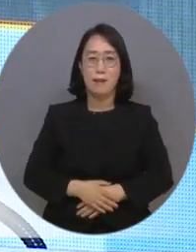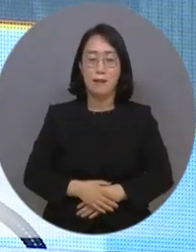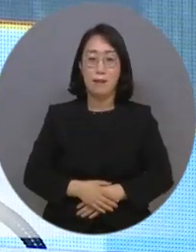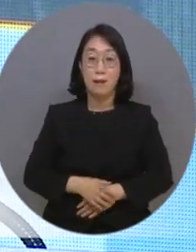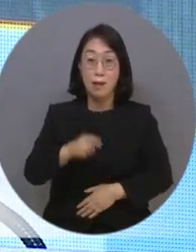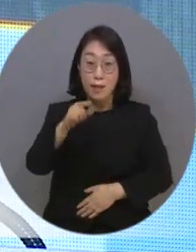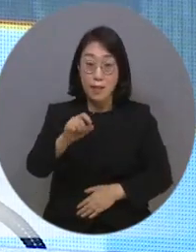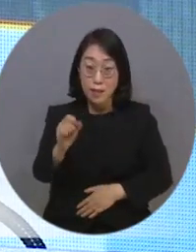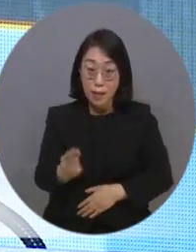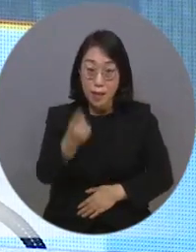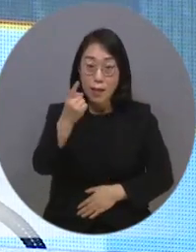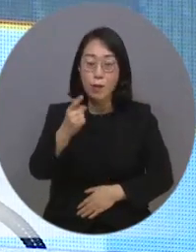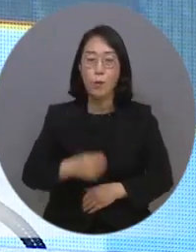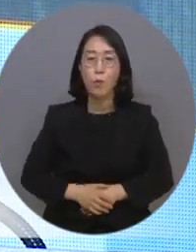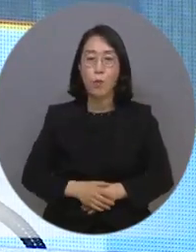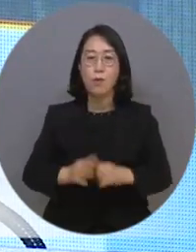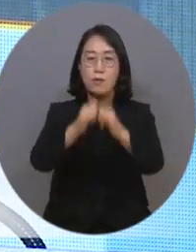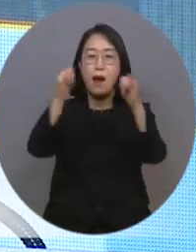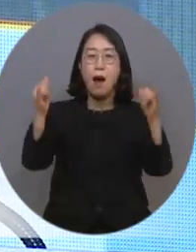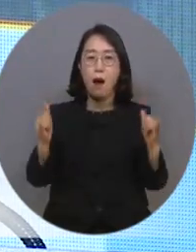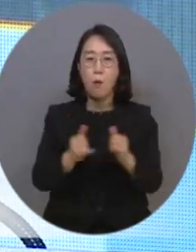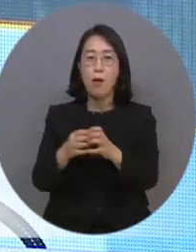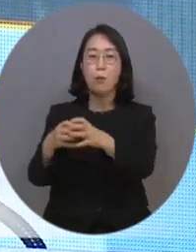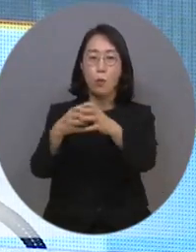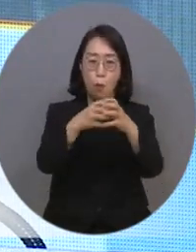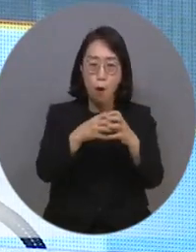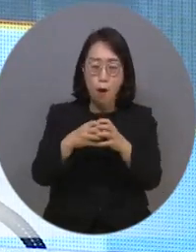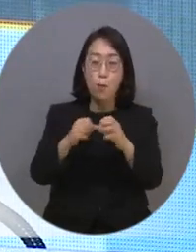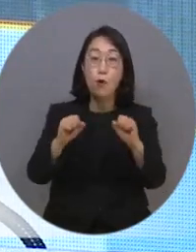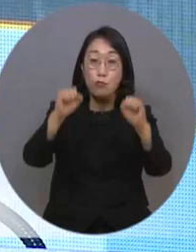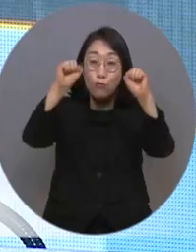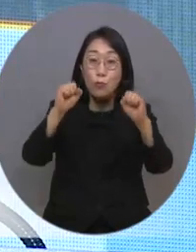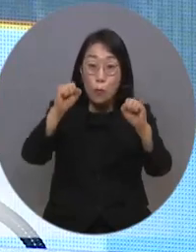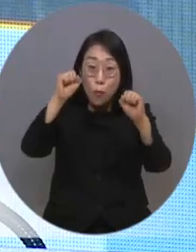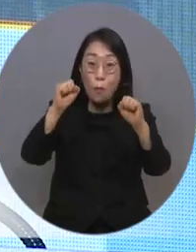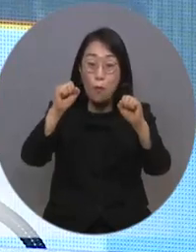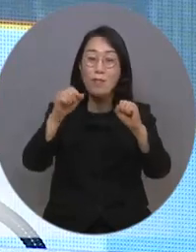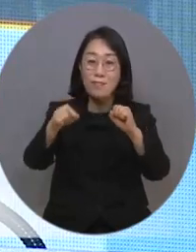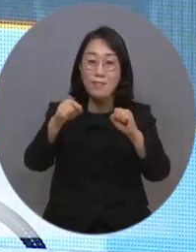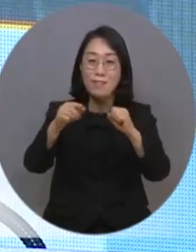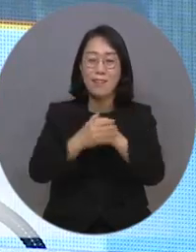통해 체육이 사회통합을 이끄는 90점이 될 수 있도록